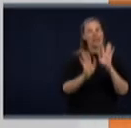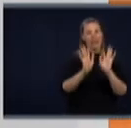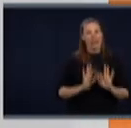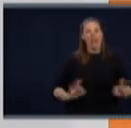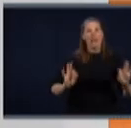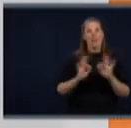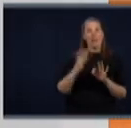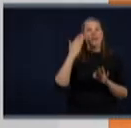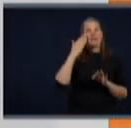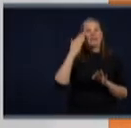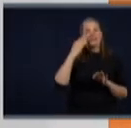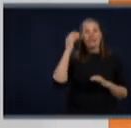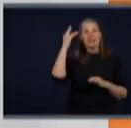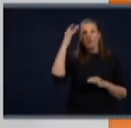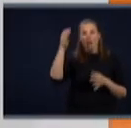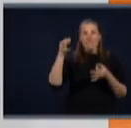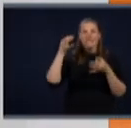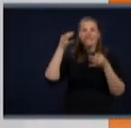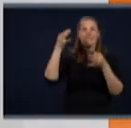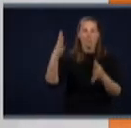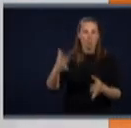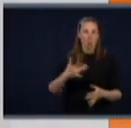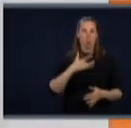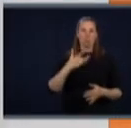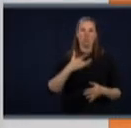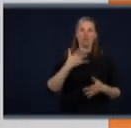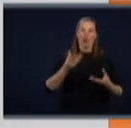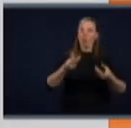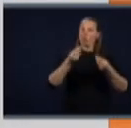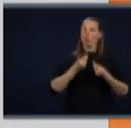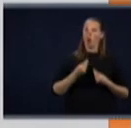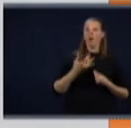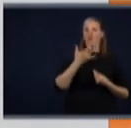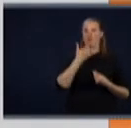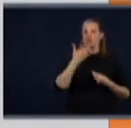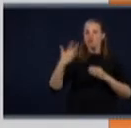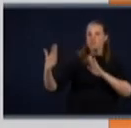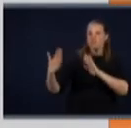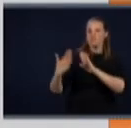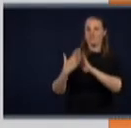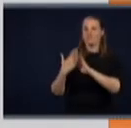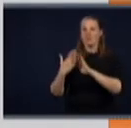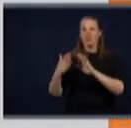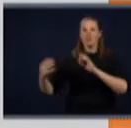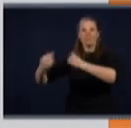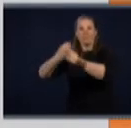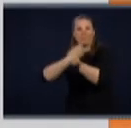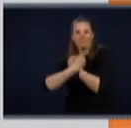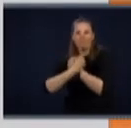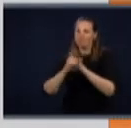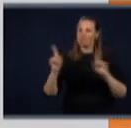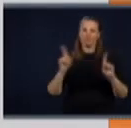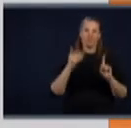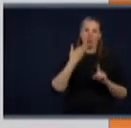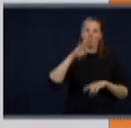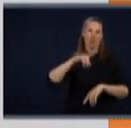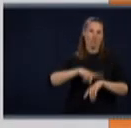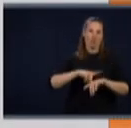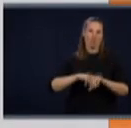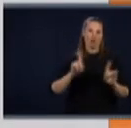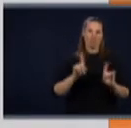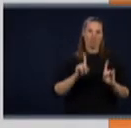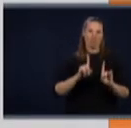avec l'impression qu'il y en a certains qui peuvent y aller, là, ça donne le goût là, de se rapprocher. Puis c'est pas le temps de se faire des hugs non plus. Très bien. Maintenant, au tour d'Alain